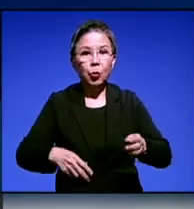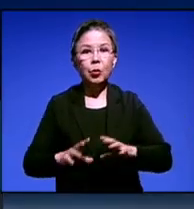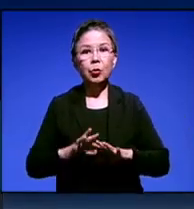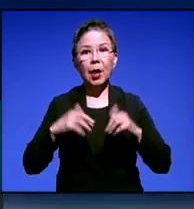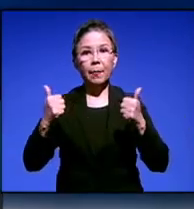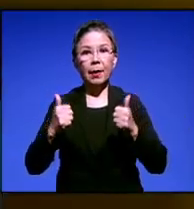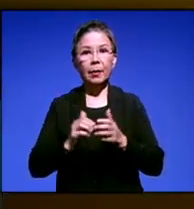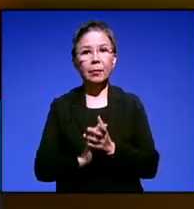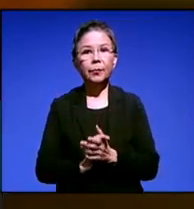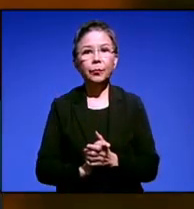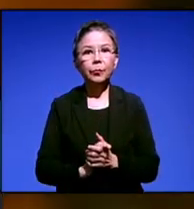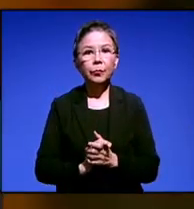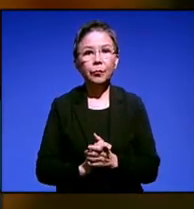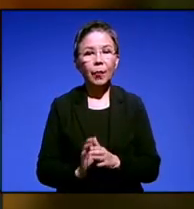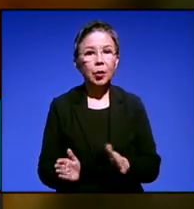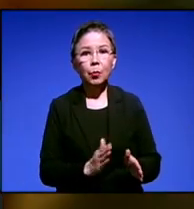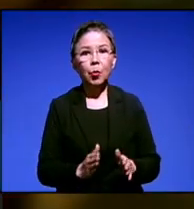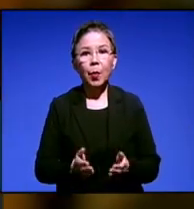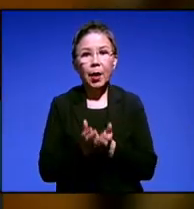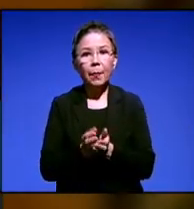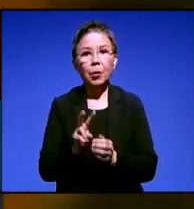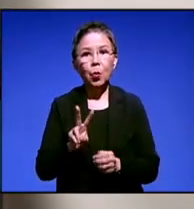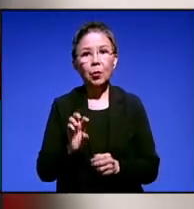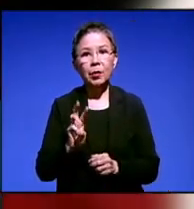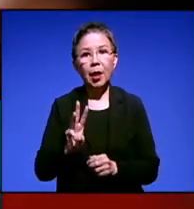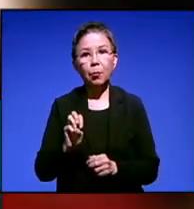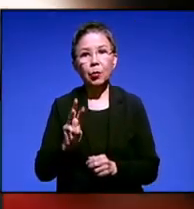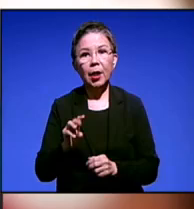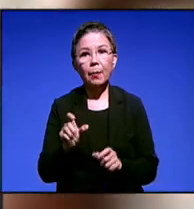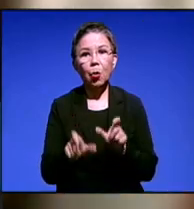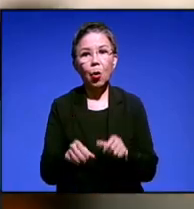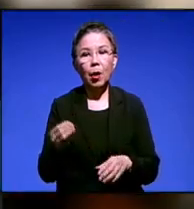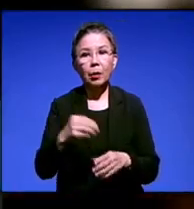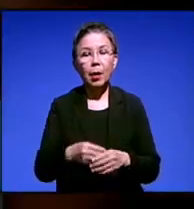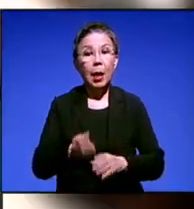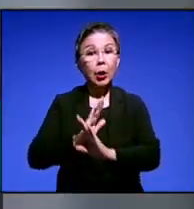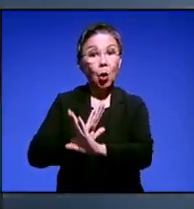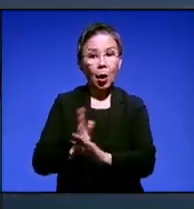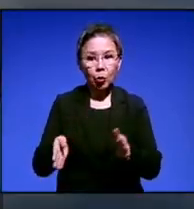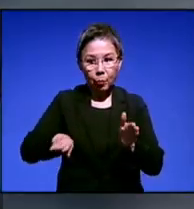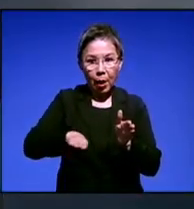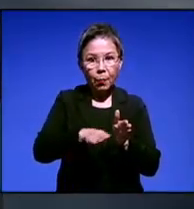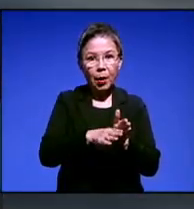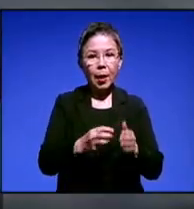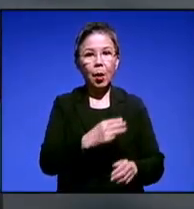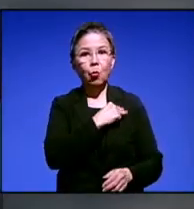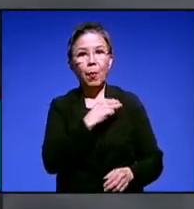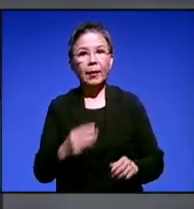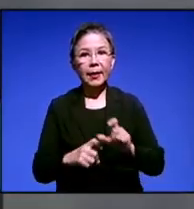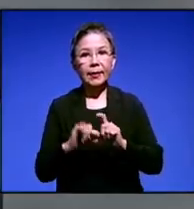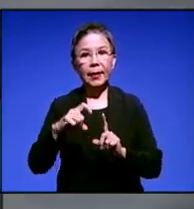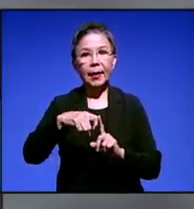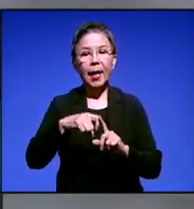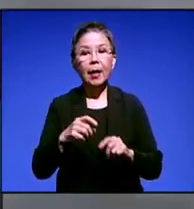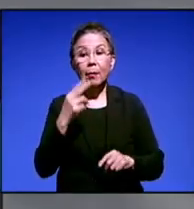yang terjun. Sebelumnya, kapal berisi 233 penumpang ini ditolak berlabuh setelah Bupati Sika mendapati 3